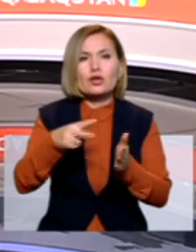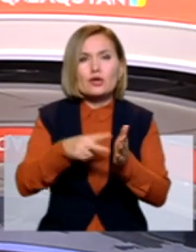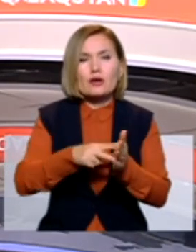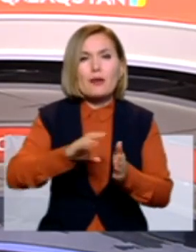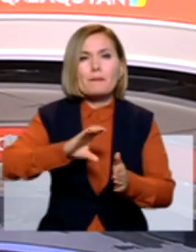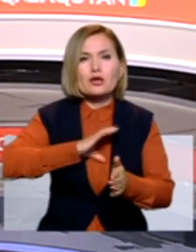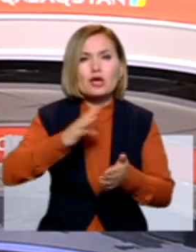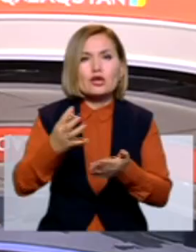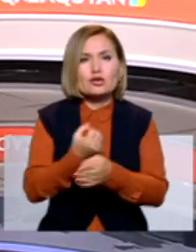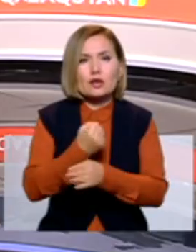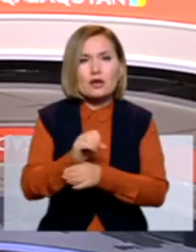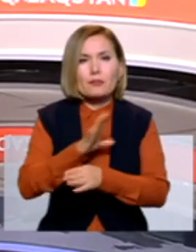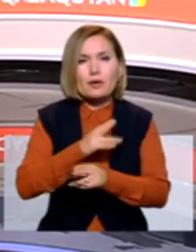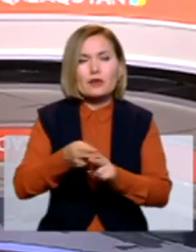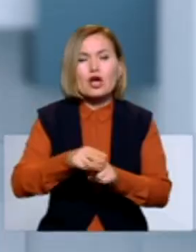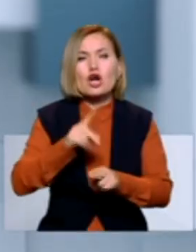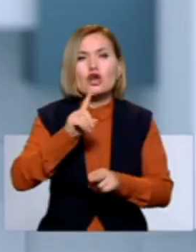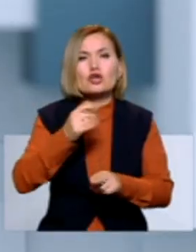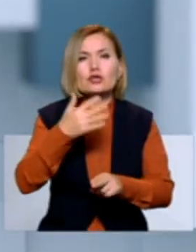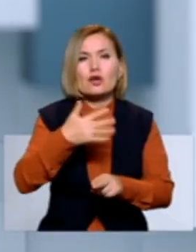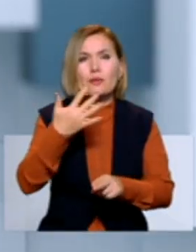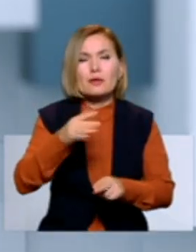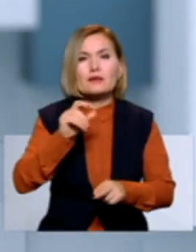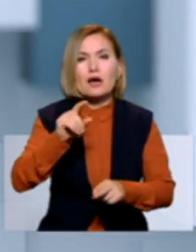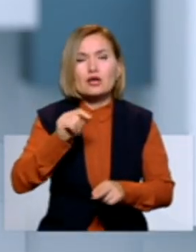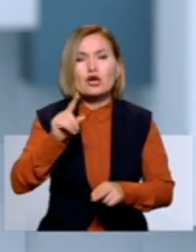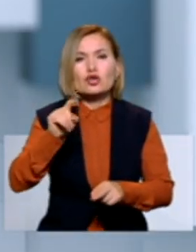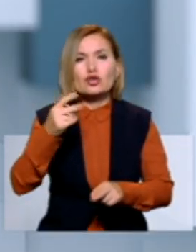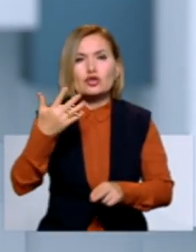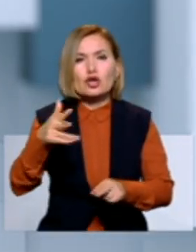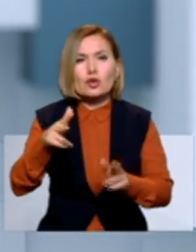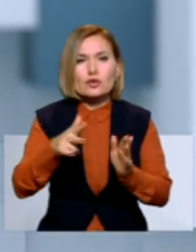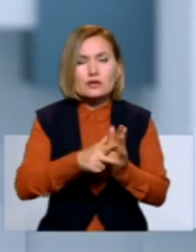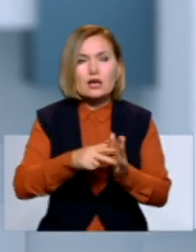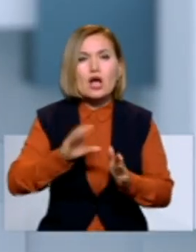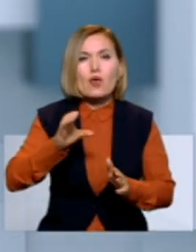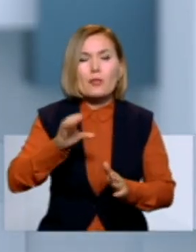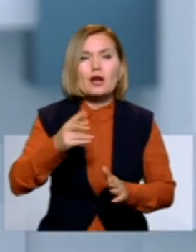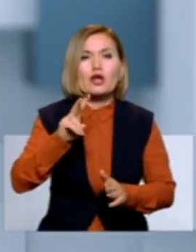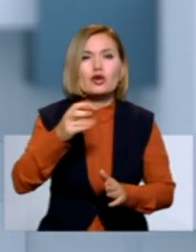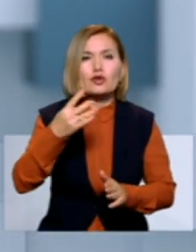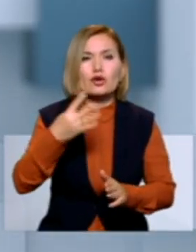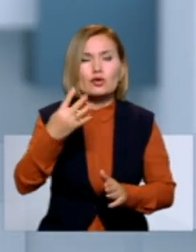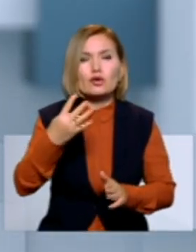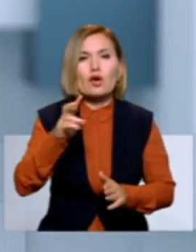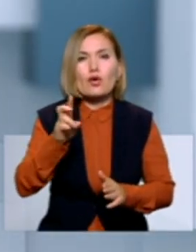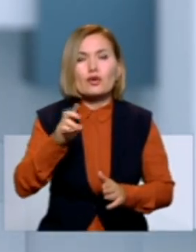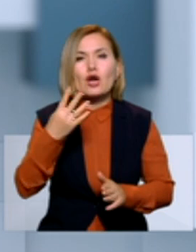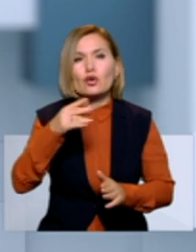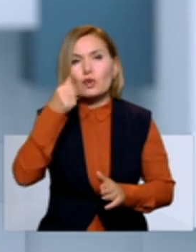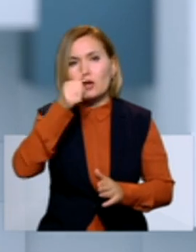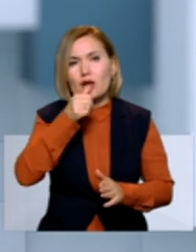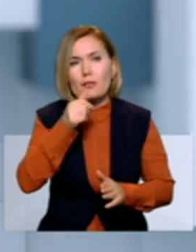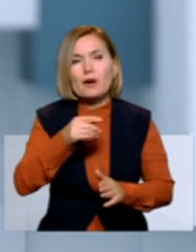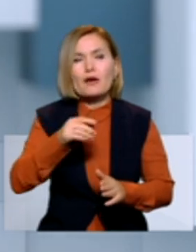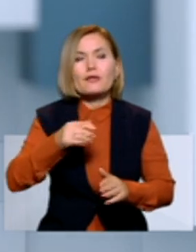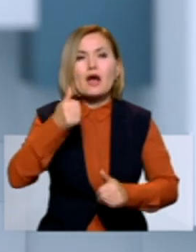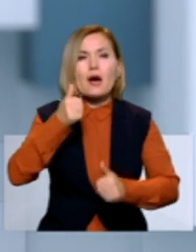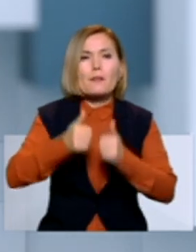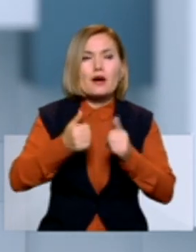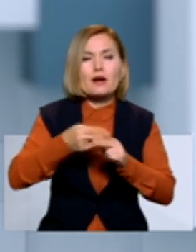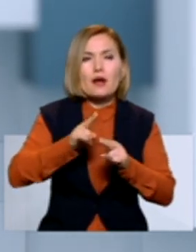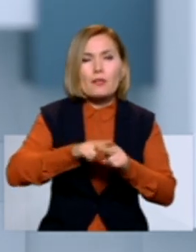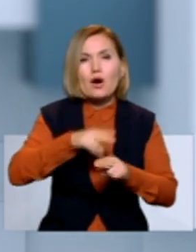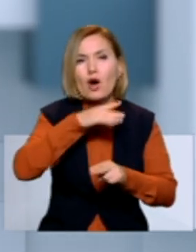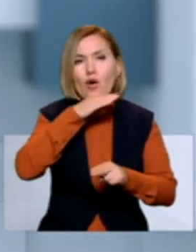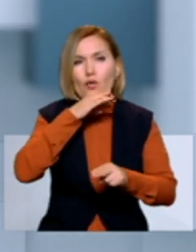медаль жеңіп алған. Оның 155-і алтын, 158-і күміс, 244-і қола. 4 жыл сайын болатын байрақты бәсекеде